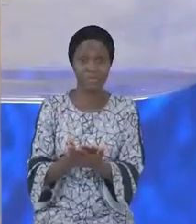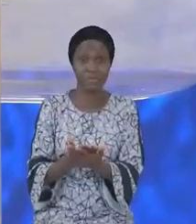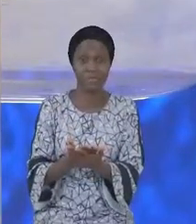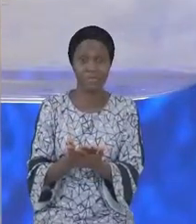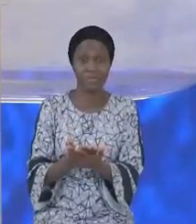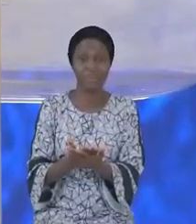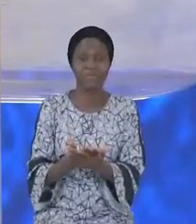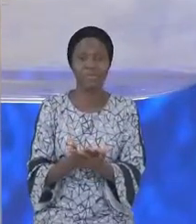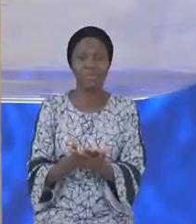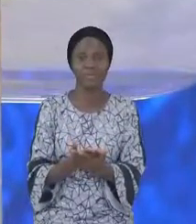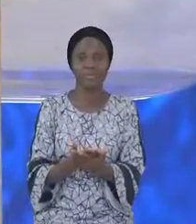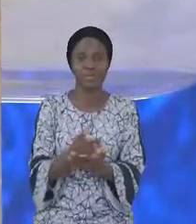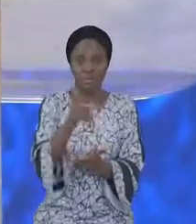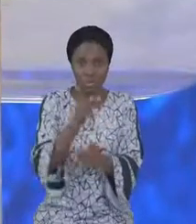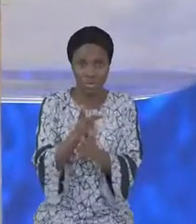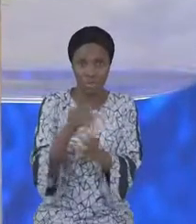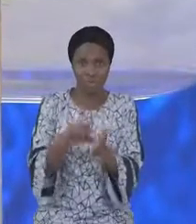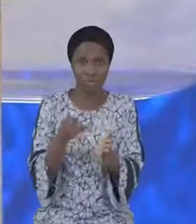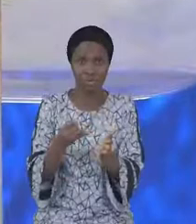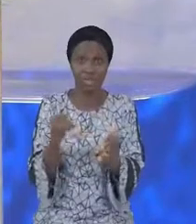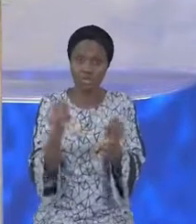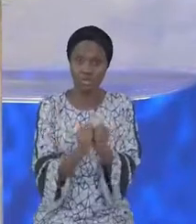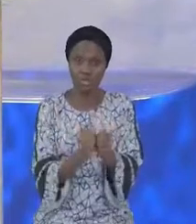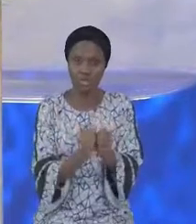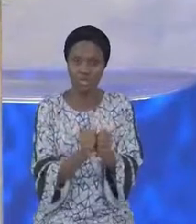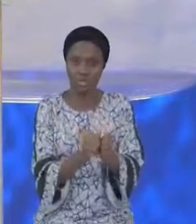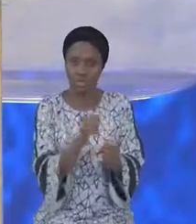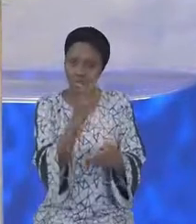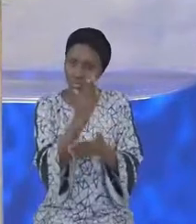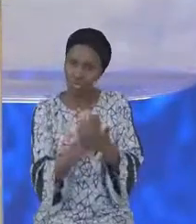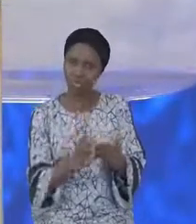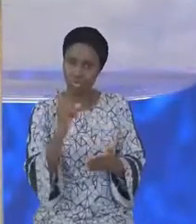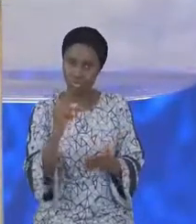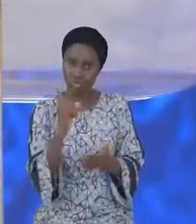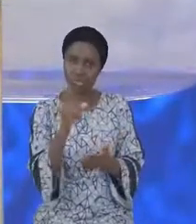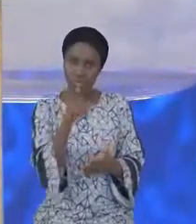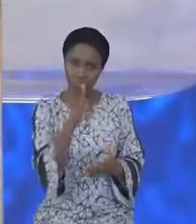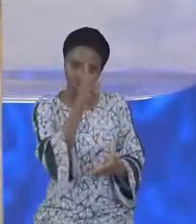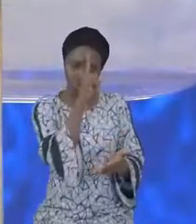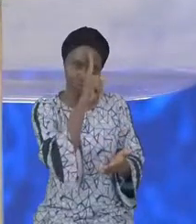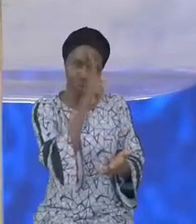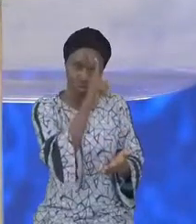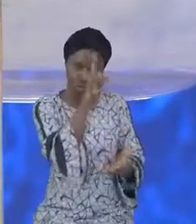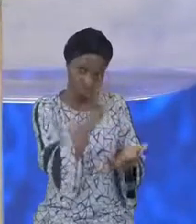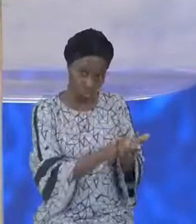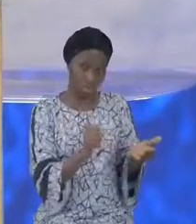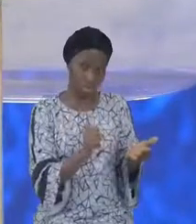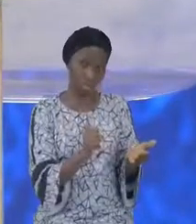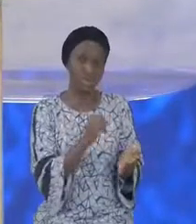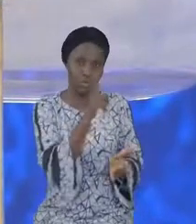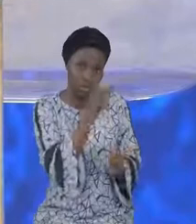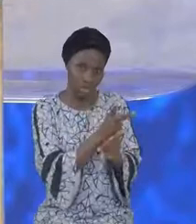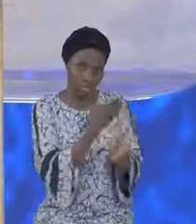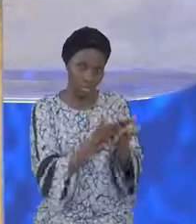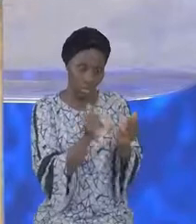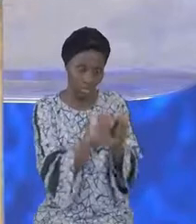les devises, avec une personne fiable. qui cache